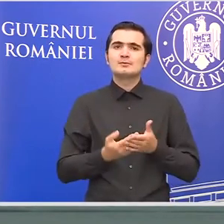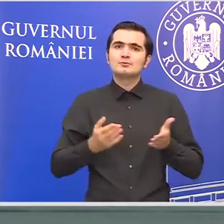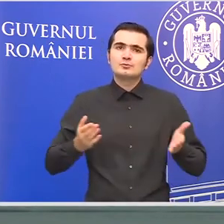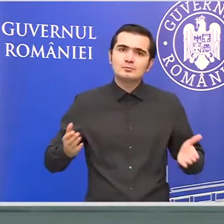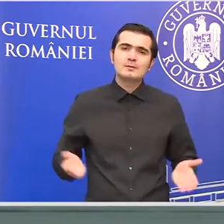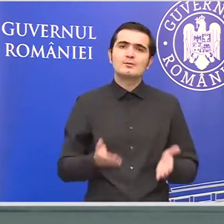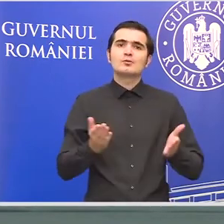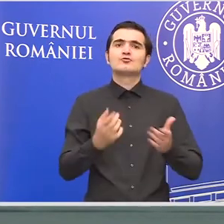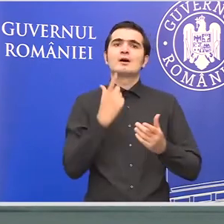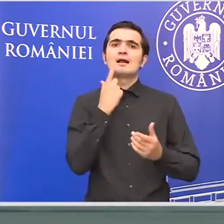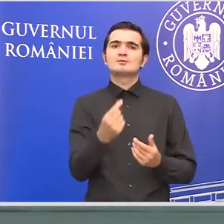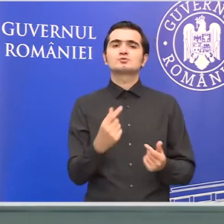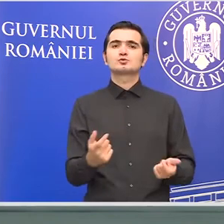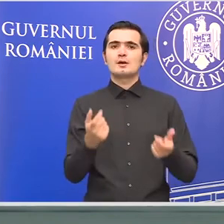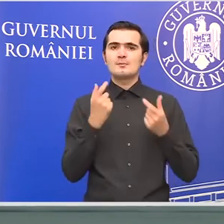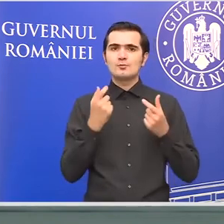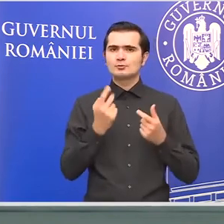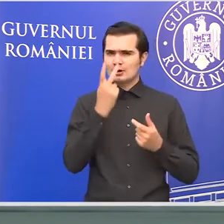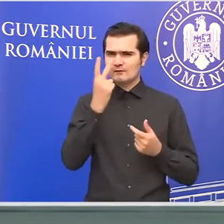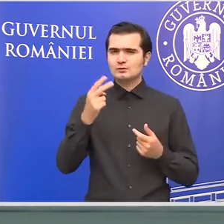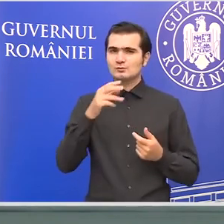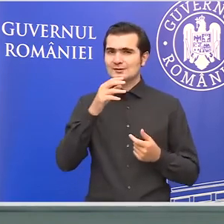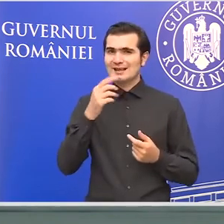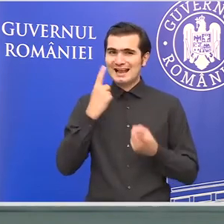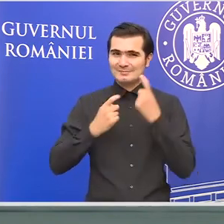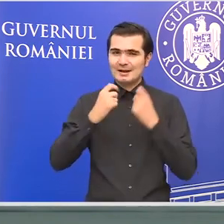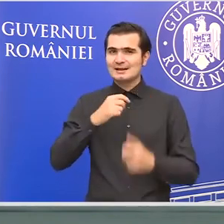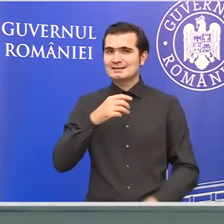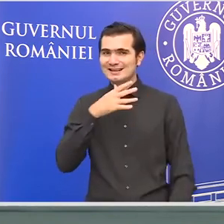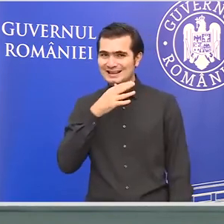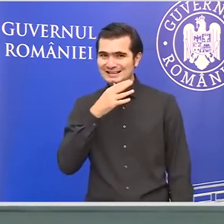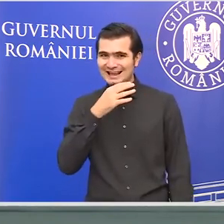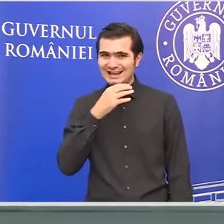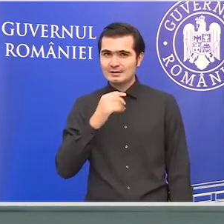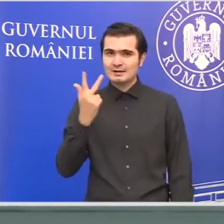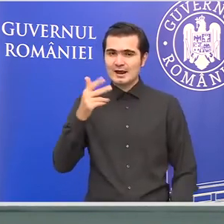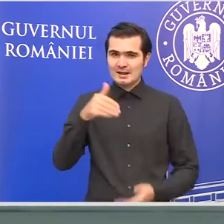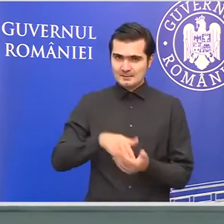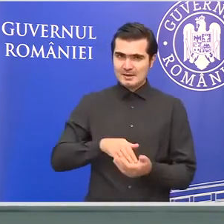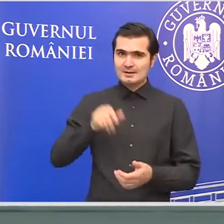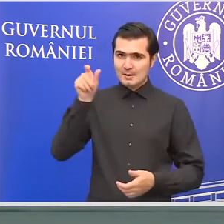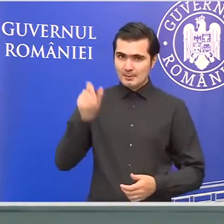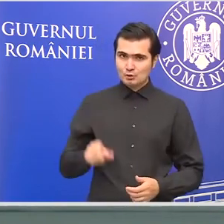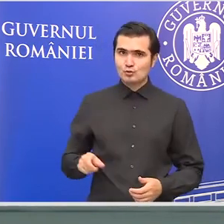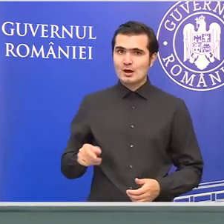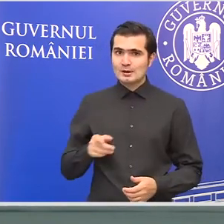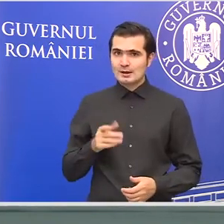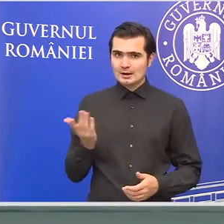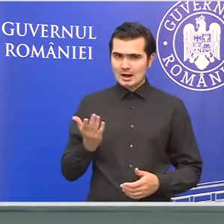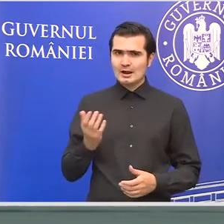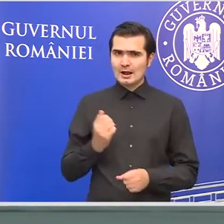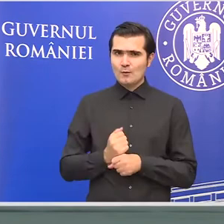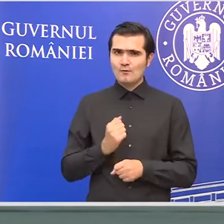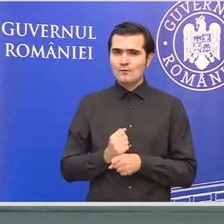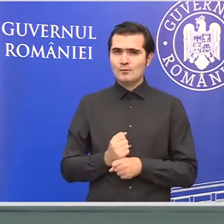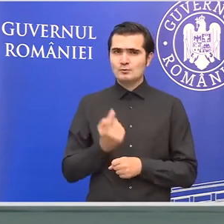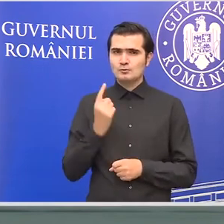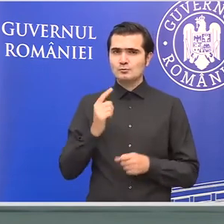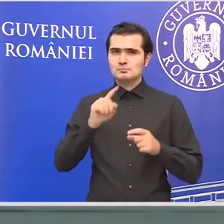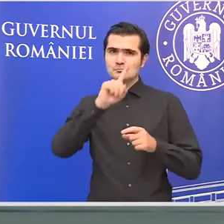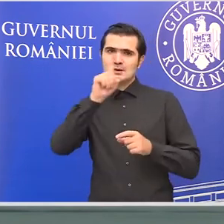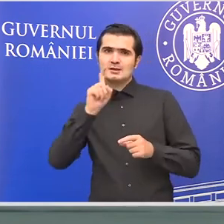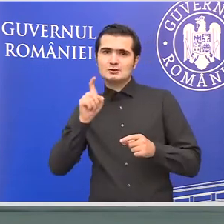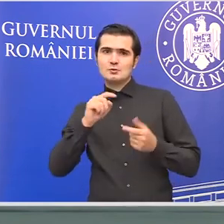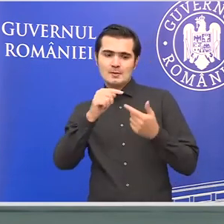deja experiența preliminară din Israel, peste 3.000 de persoane care au fost supuse unui chestionar